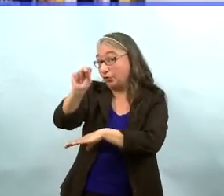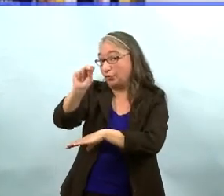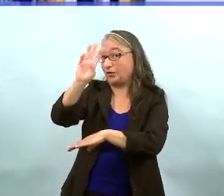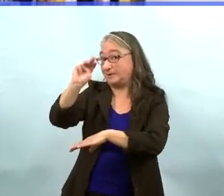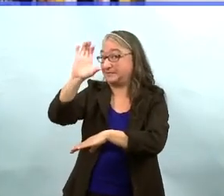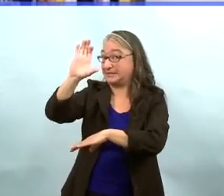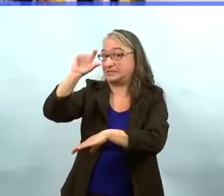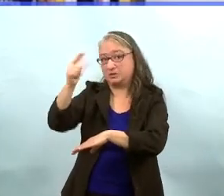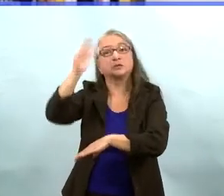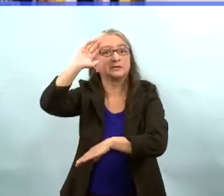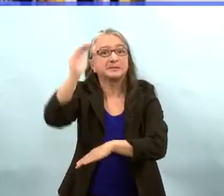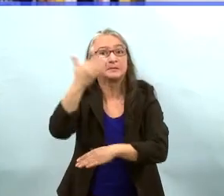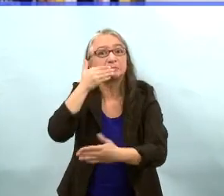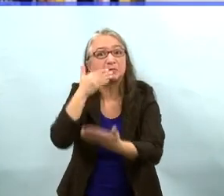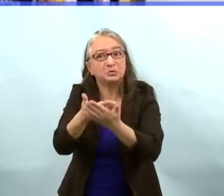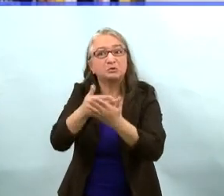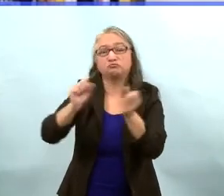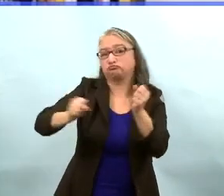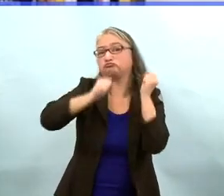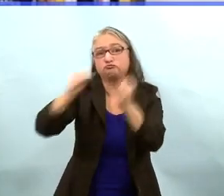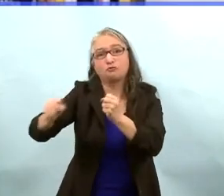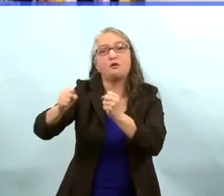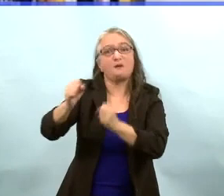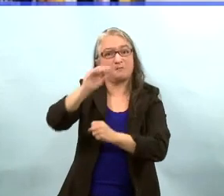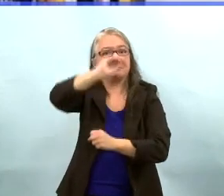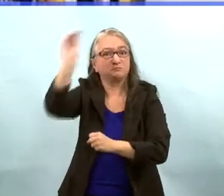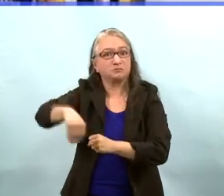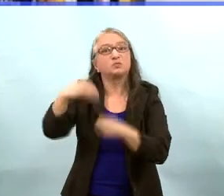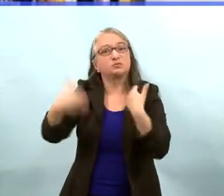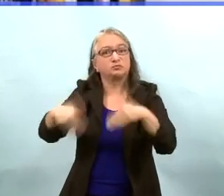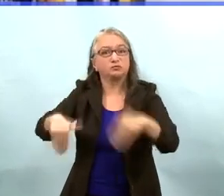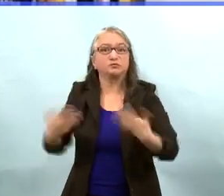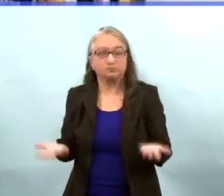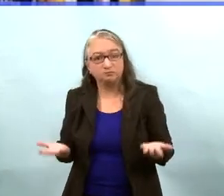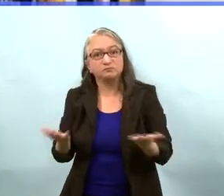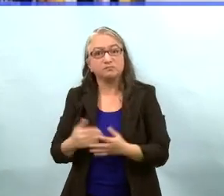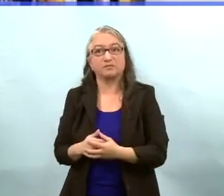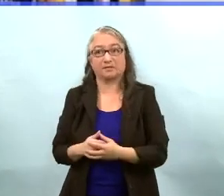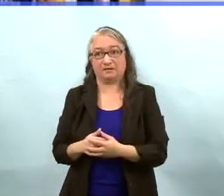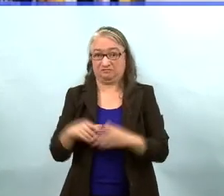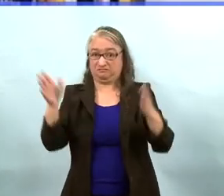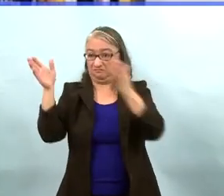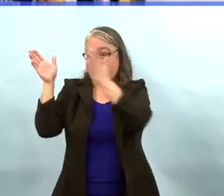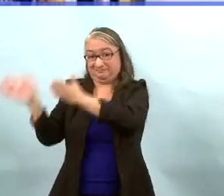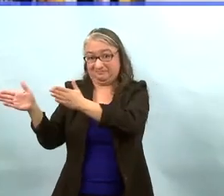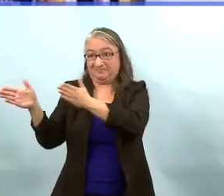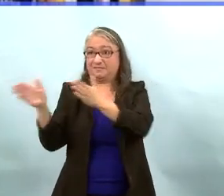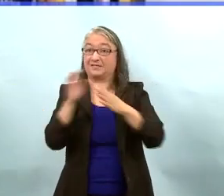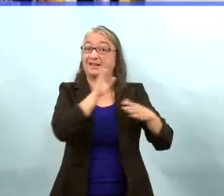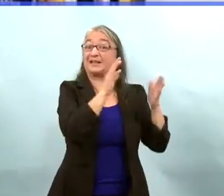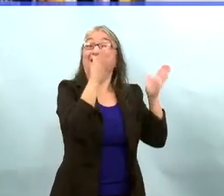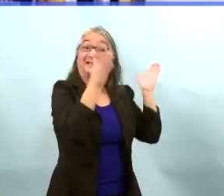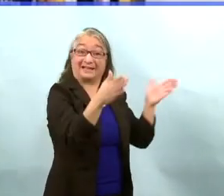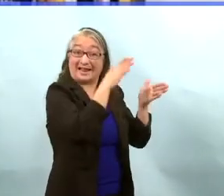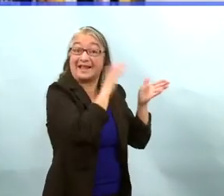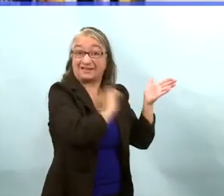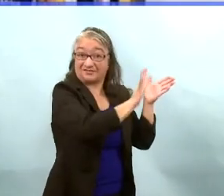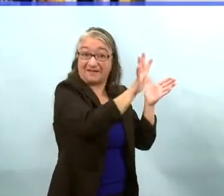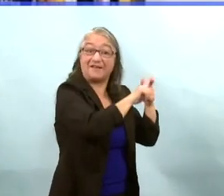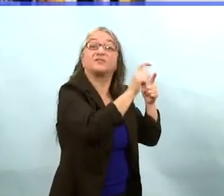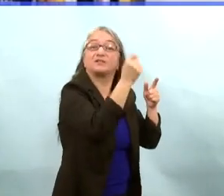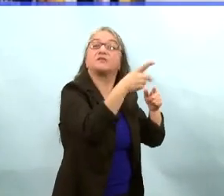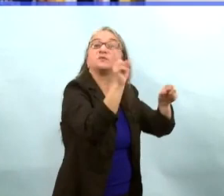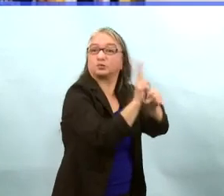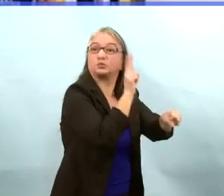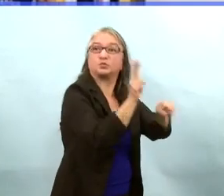c'est utiliser les meilleures données scientifiques que l'on a à notre disposition. Et donc, pour les enfants de 5 à 11 ans, eh bien, les données